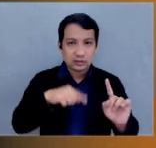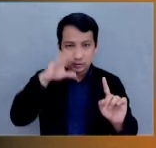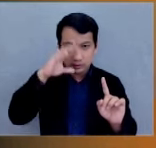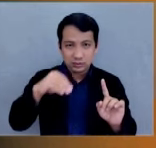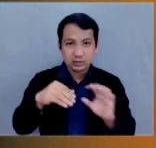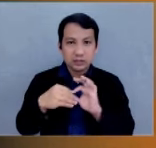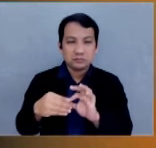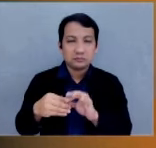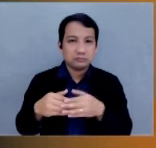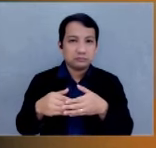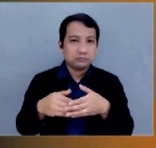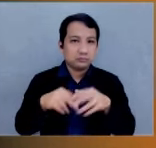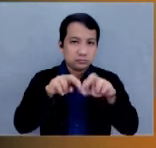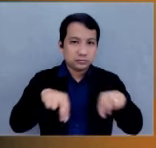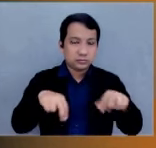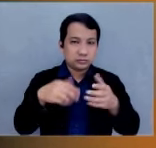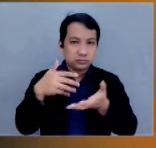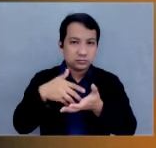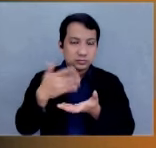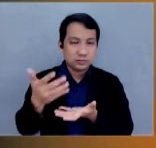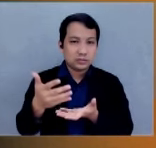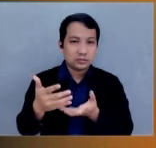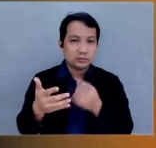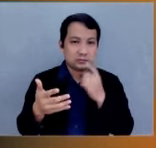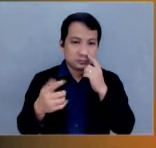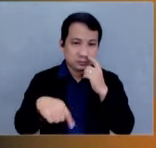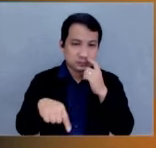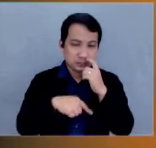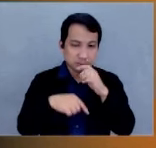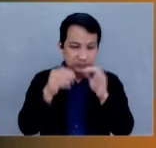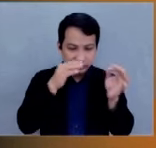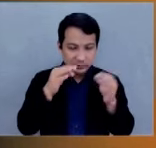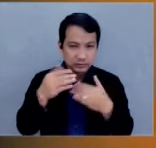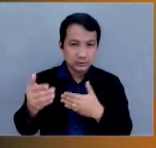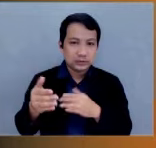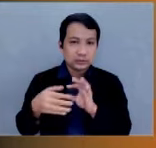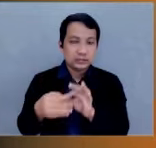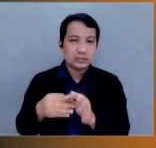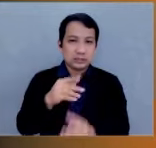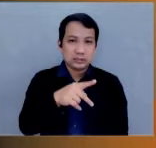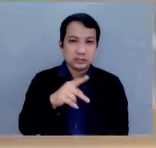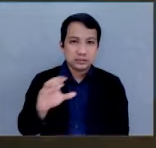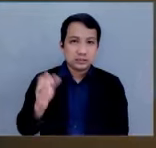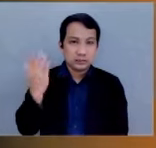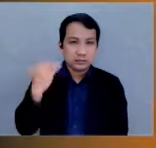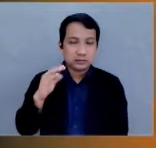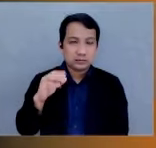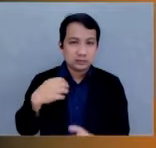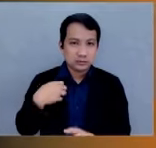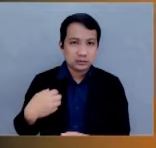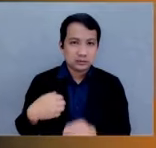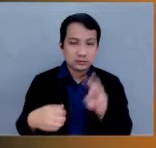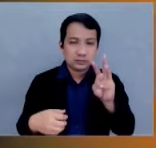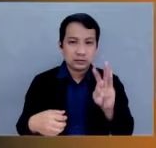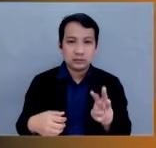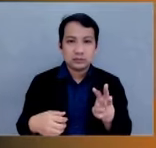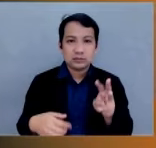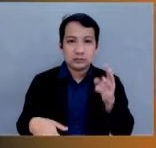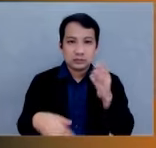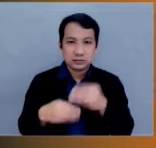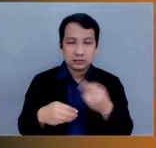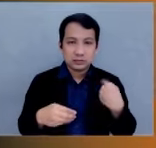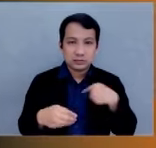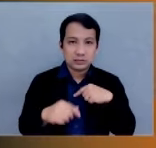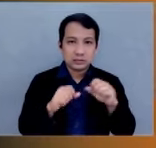habang binabasahan ng karapatan ng mga operatiba ng Drug Enforcement Unit ng Pasay Police nitong Miyerkules. Nasa kote ang lalaking tulak pala ng